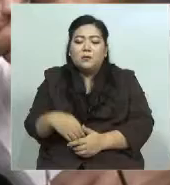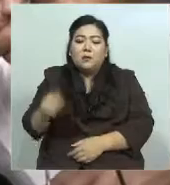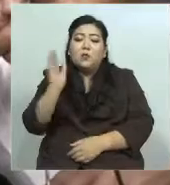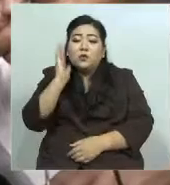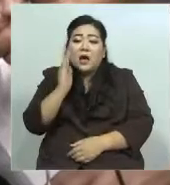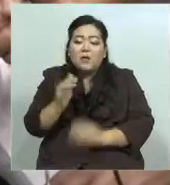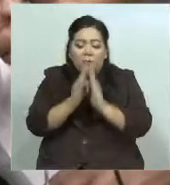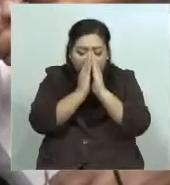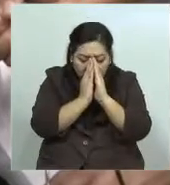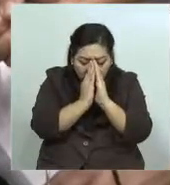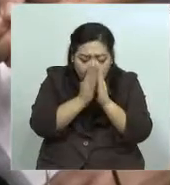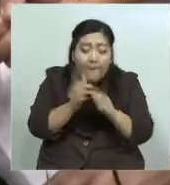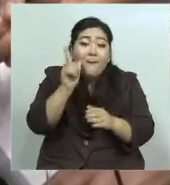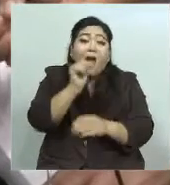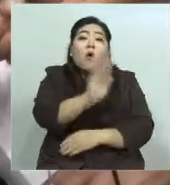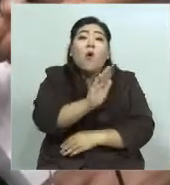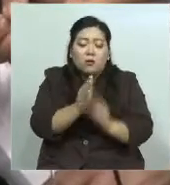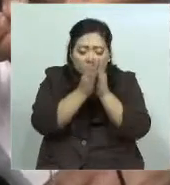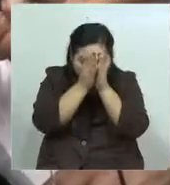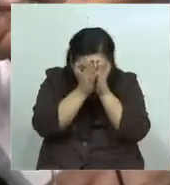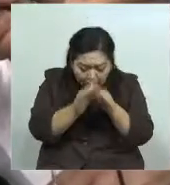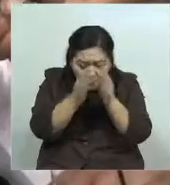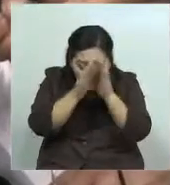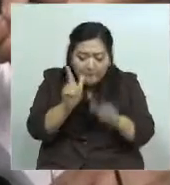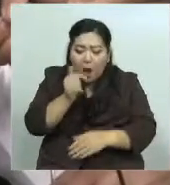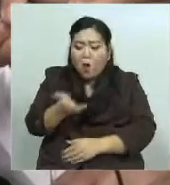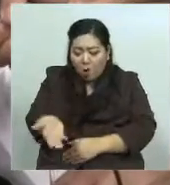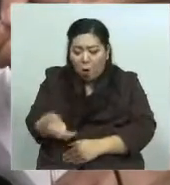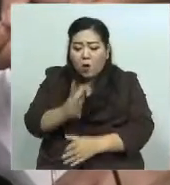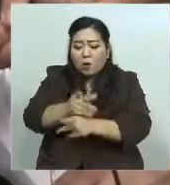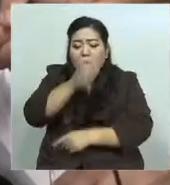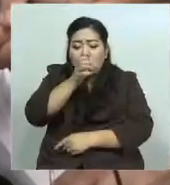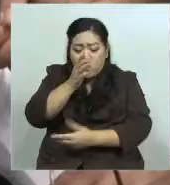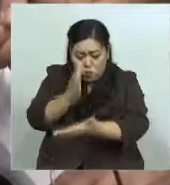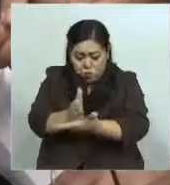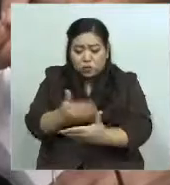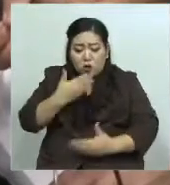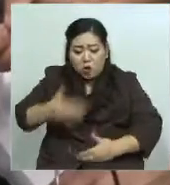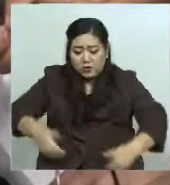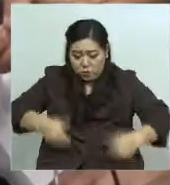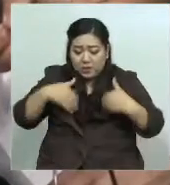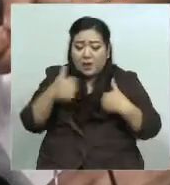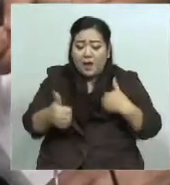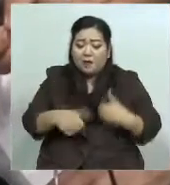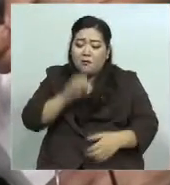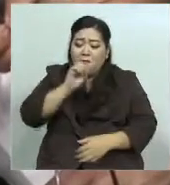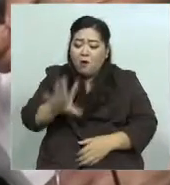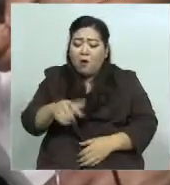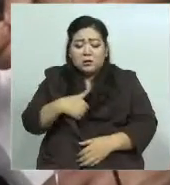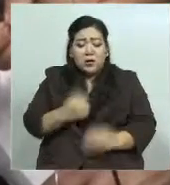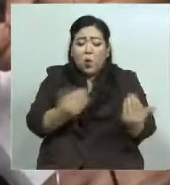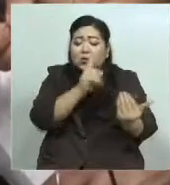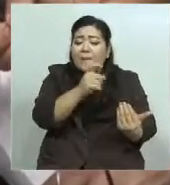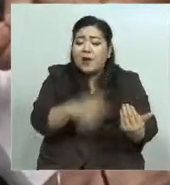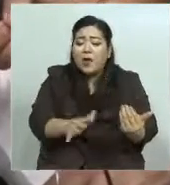แม่และแม่ก็ขอให้นายสมชายเลิกดื่มแอลกอฮอล์ตลอดชีวิตยอมรับว่าการสูญเสียไม่มีใครอย